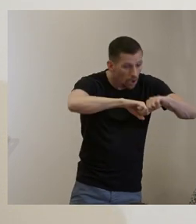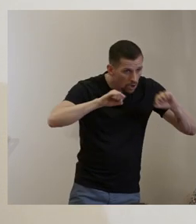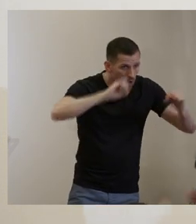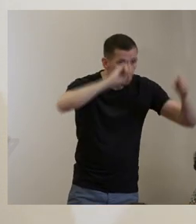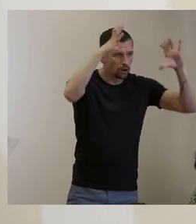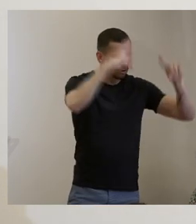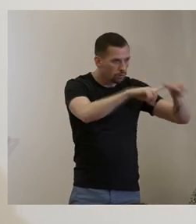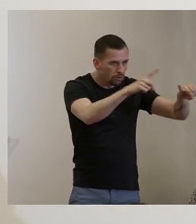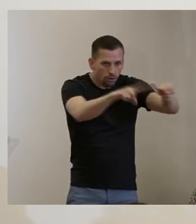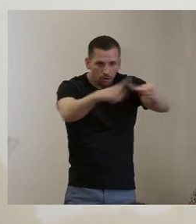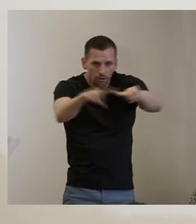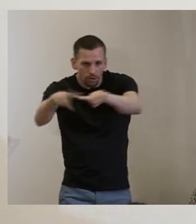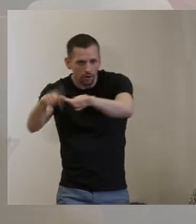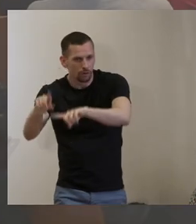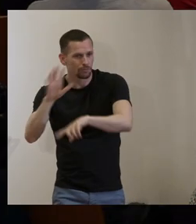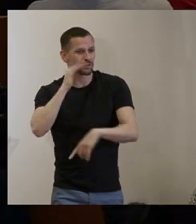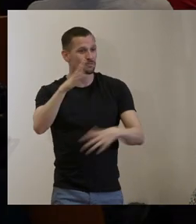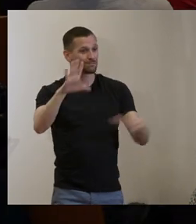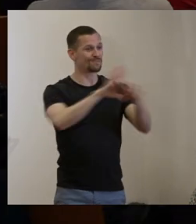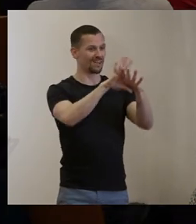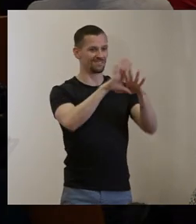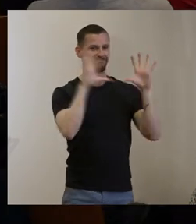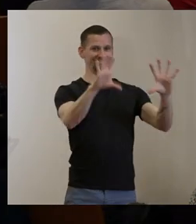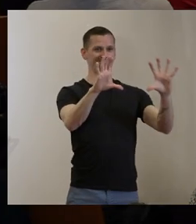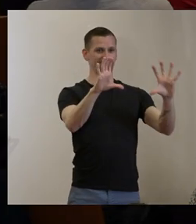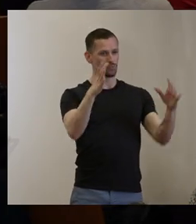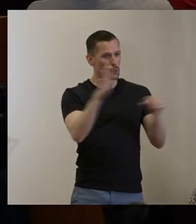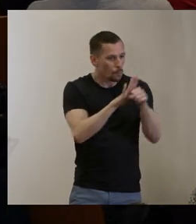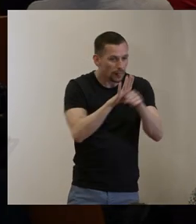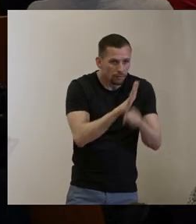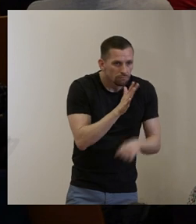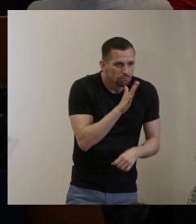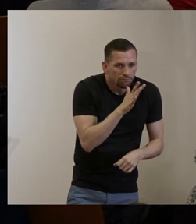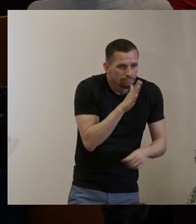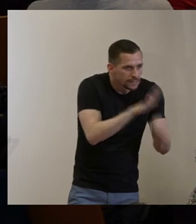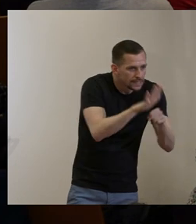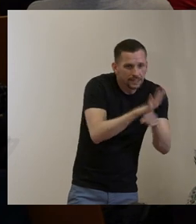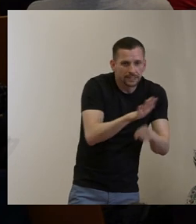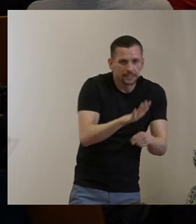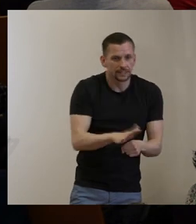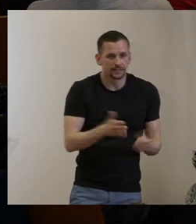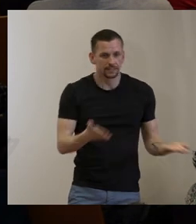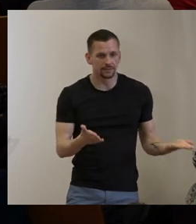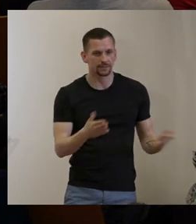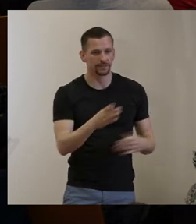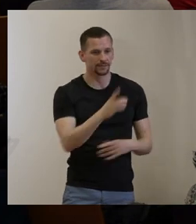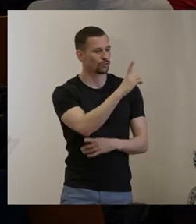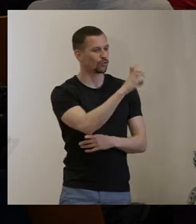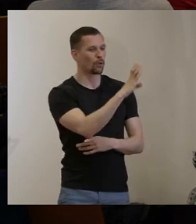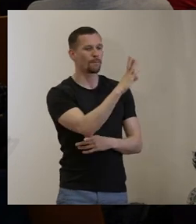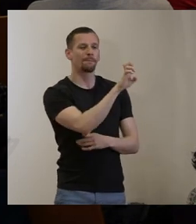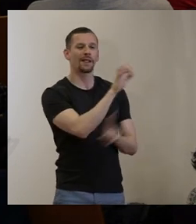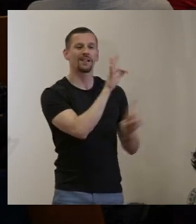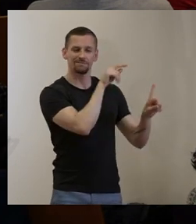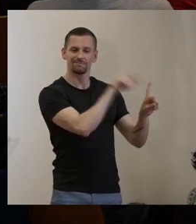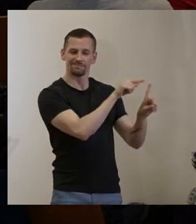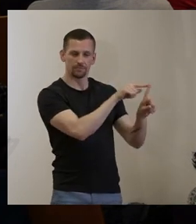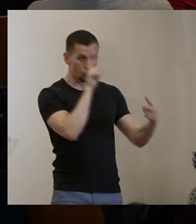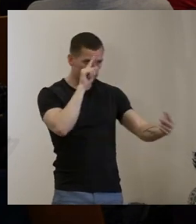de manière directe. Le projet de Debré, ce voyage pittoresque et historique au